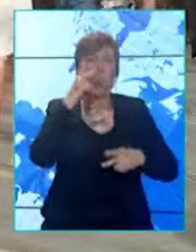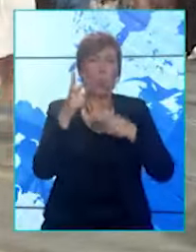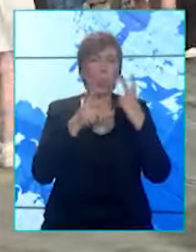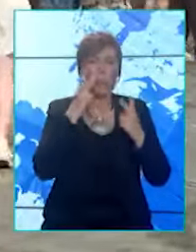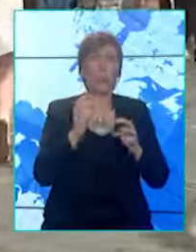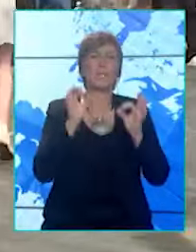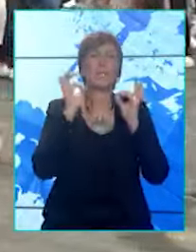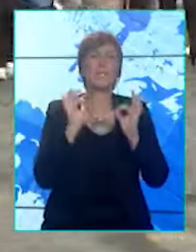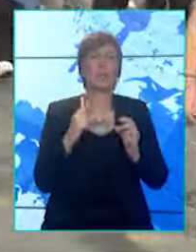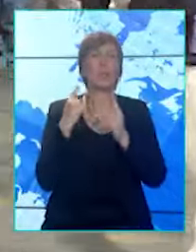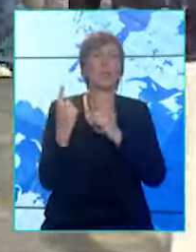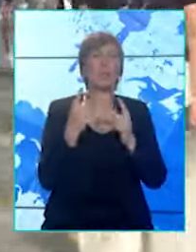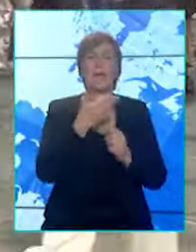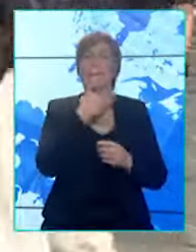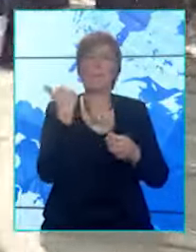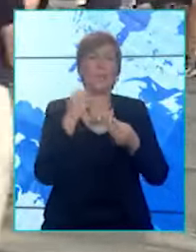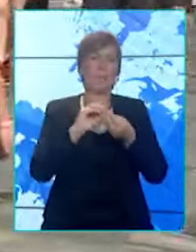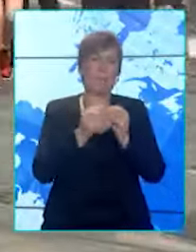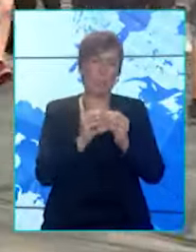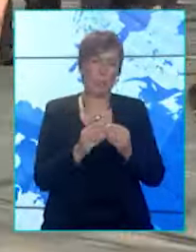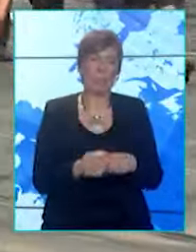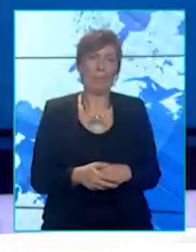kontrolisanim i sigurnim uslovima bez incidenata.